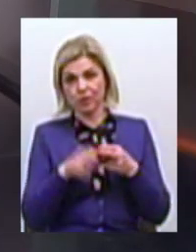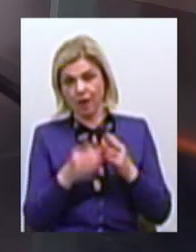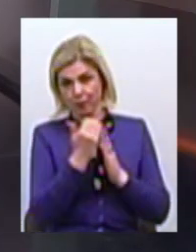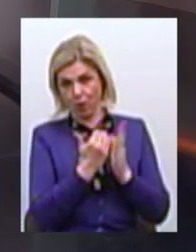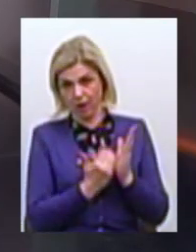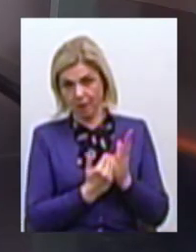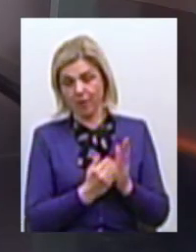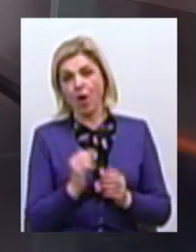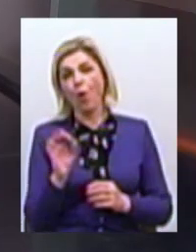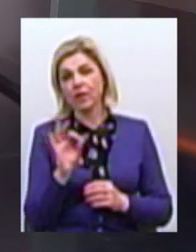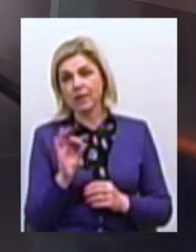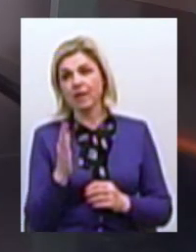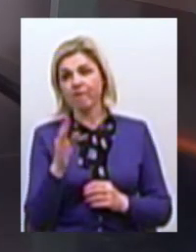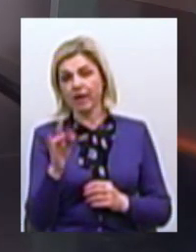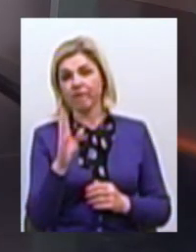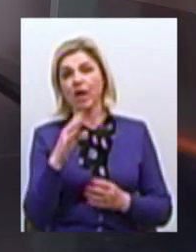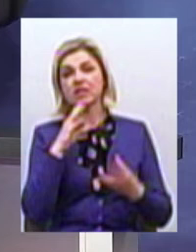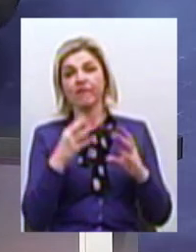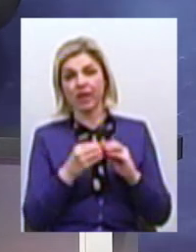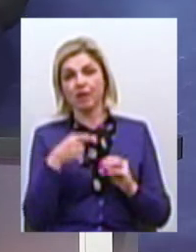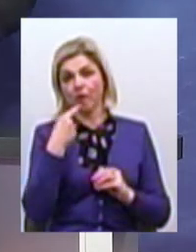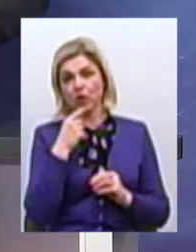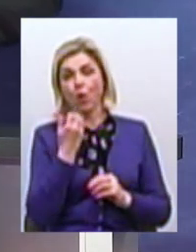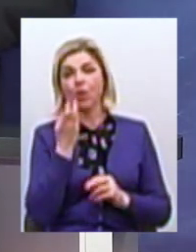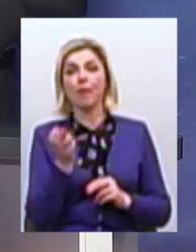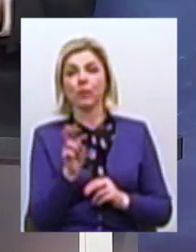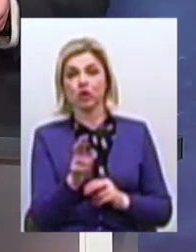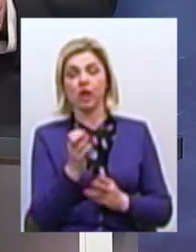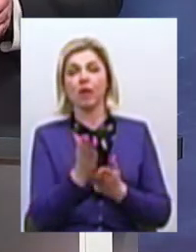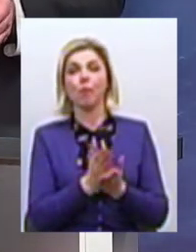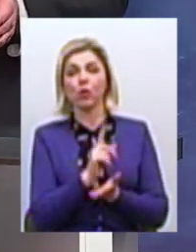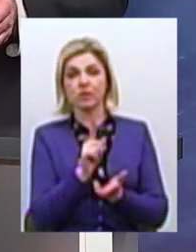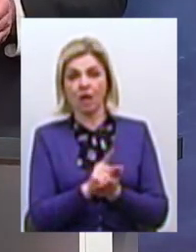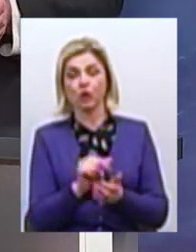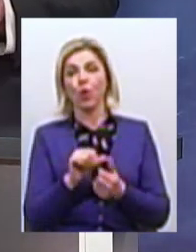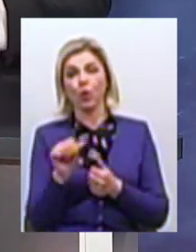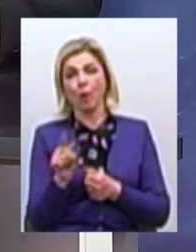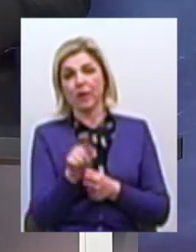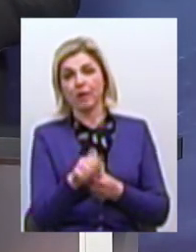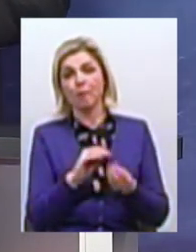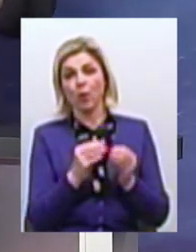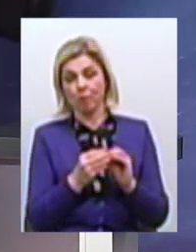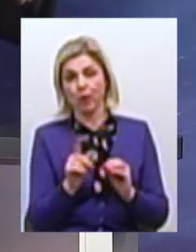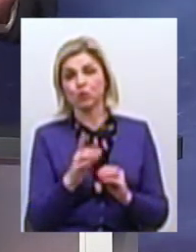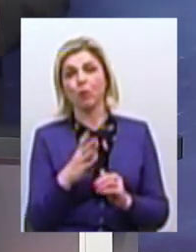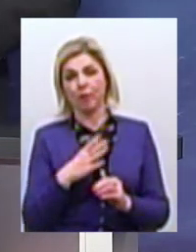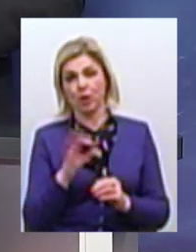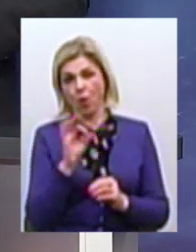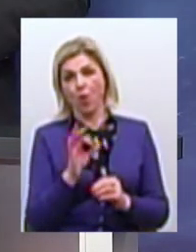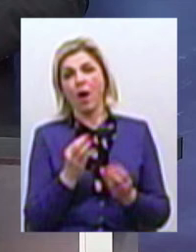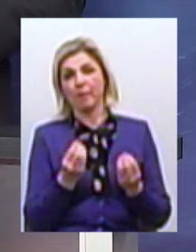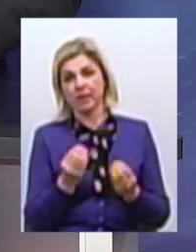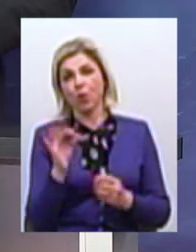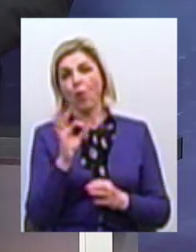ви в звіті сказали, що коли прийшли на посаду, окрім тих проблем, які також озвучували щодо бізнесу, так, на